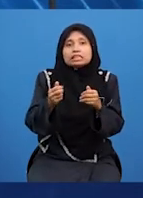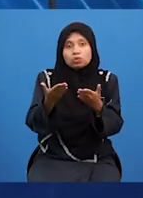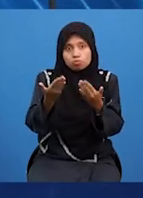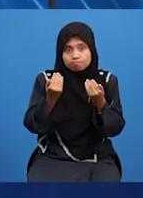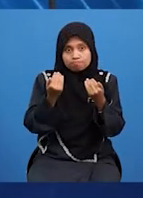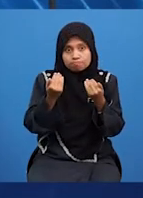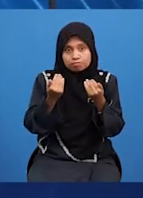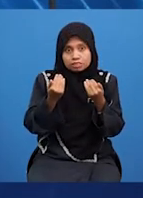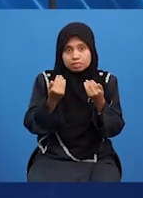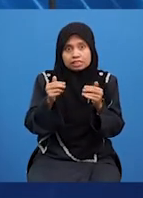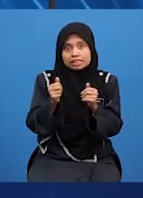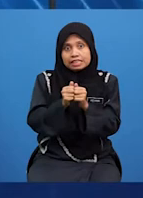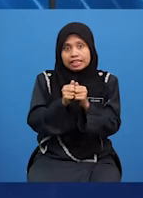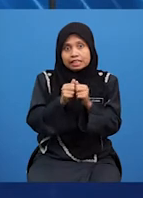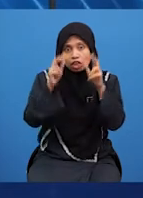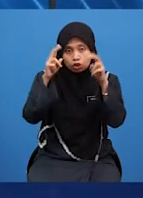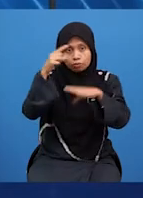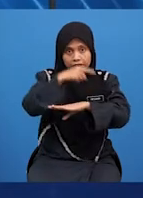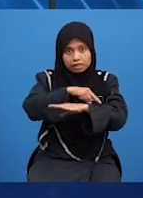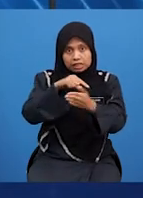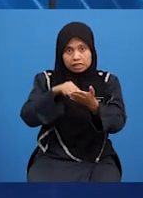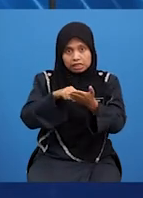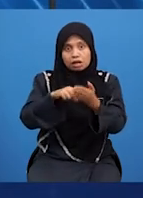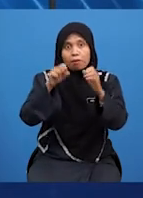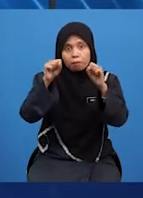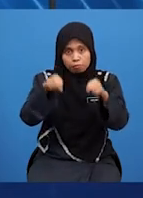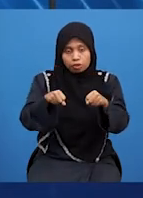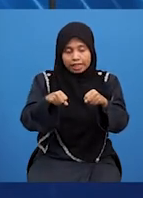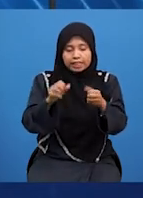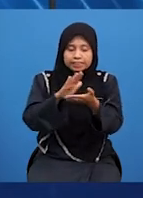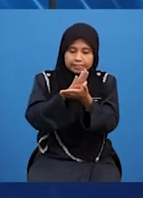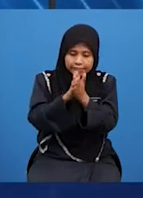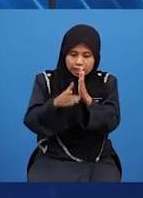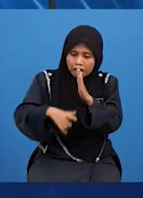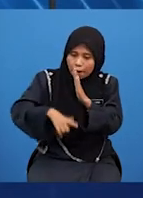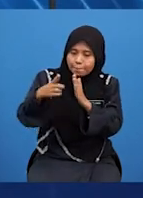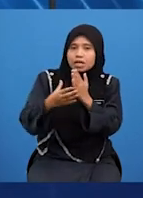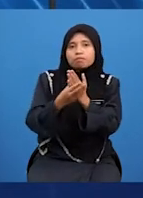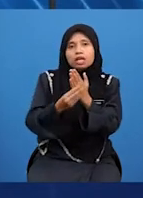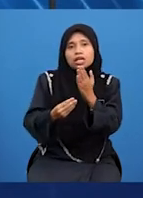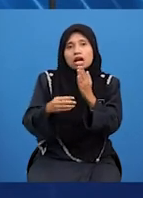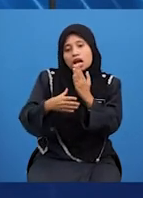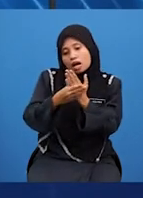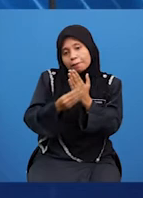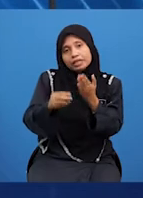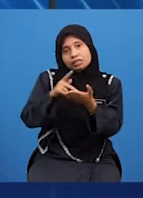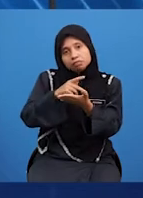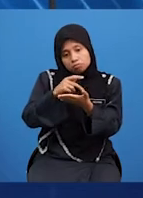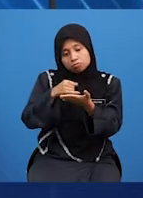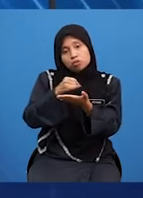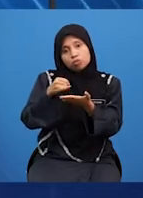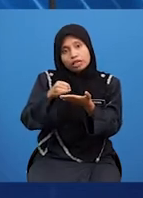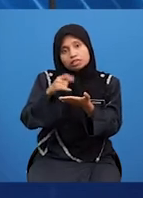adanya kanvas SV ini, kalau tak mahir tadi, boleh jadi lebih mahir, kan? Yeah. Kemahiran melukis pelajar-pelajar juga